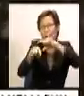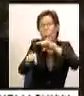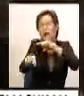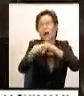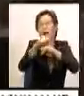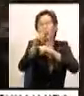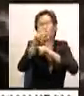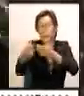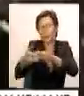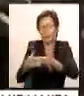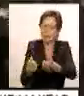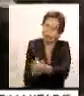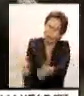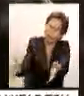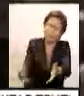berdekatan.